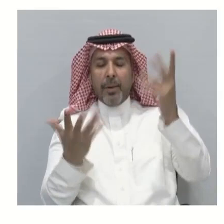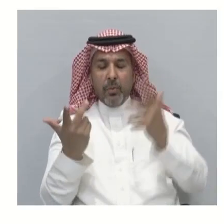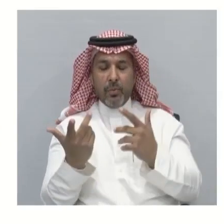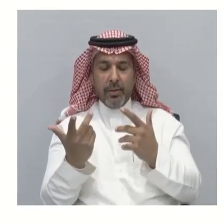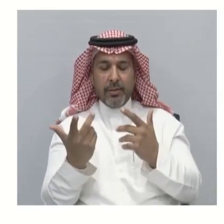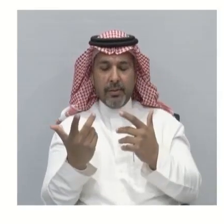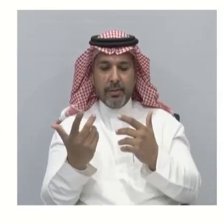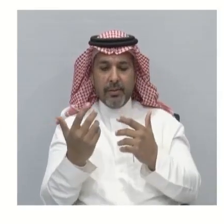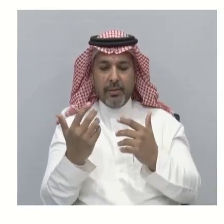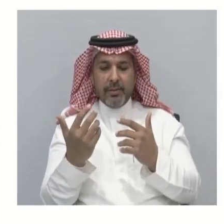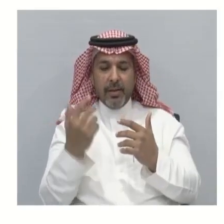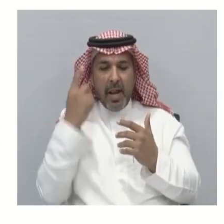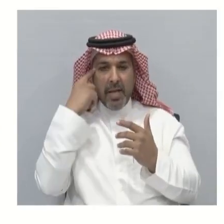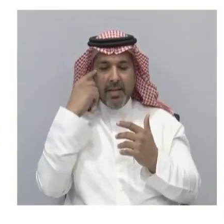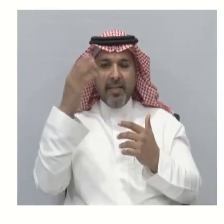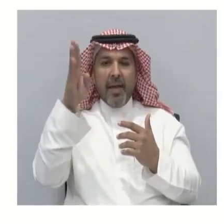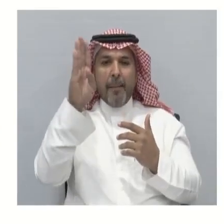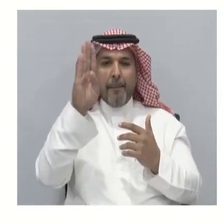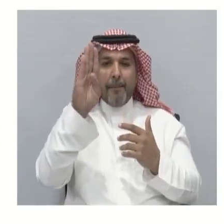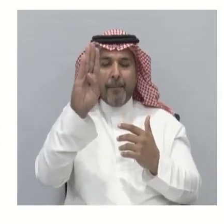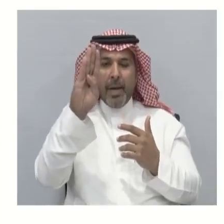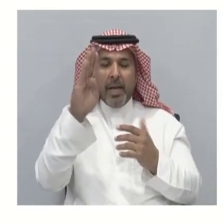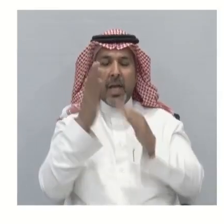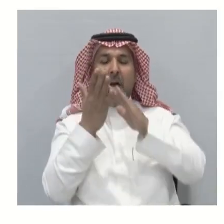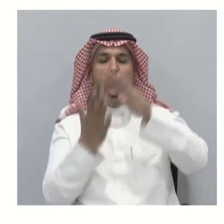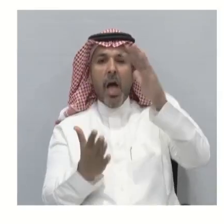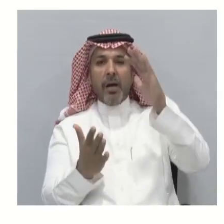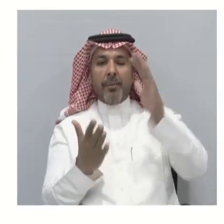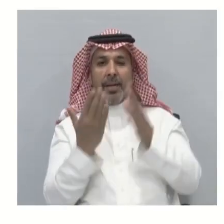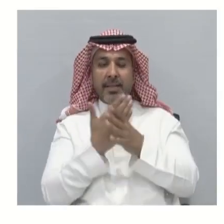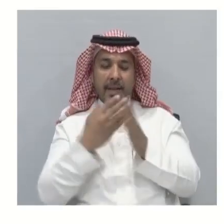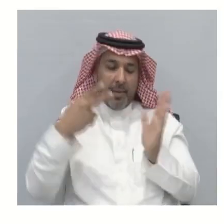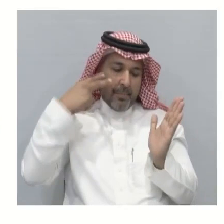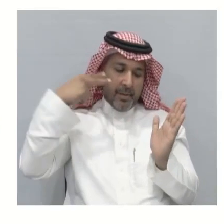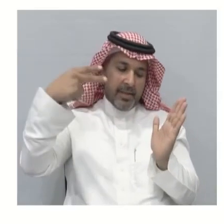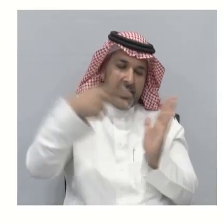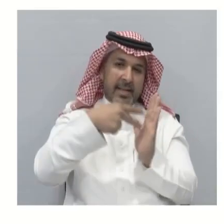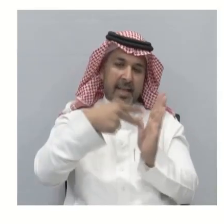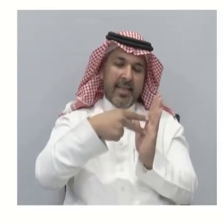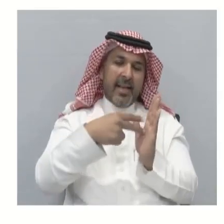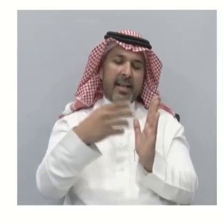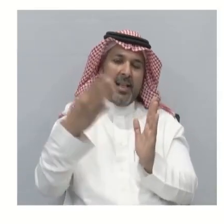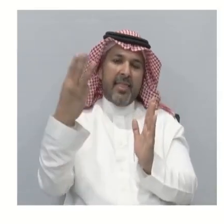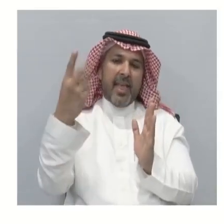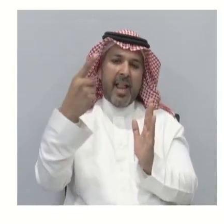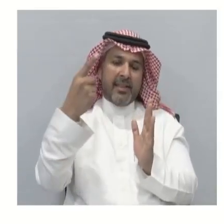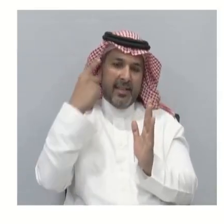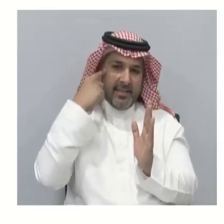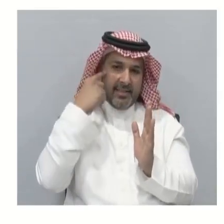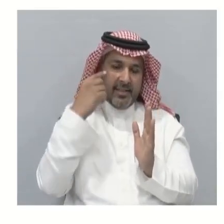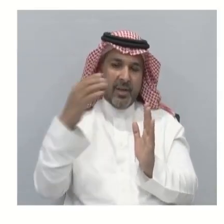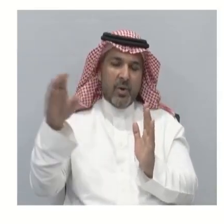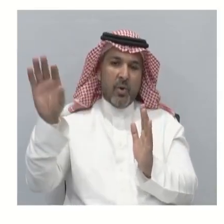دي هي اكبر من الزاويه ي دي اي وبالتالي راح اذكر ان قياس الزاويه اي بي دي هنا اكبر من قياس